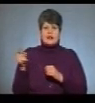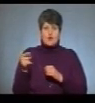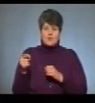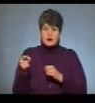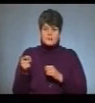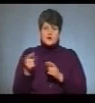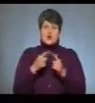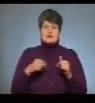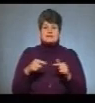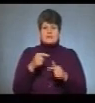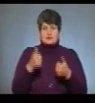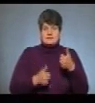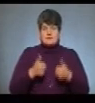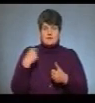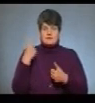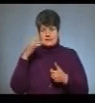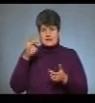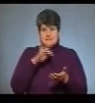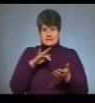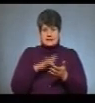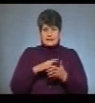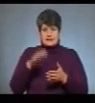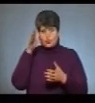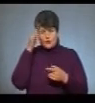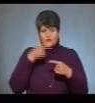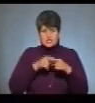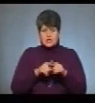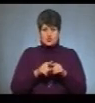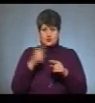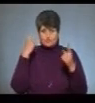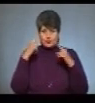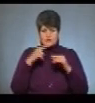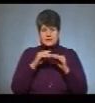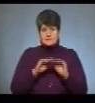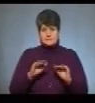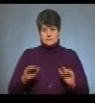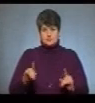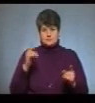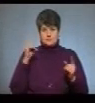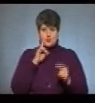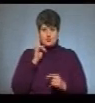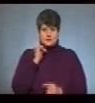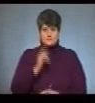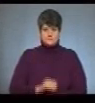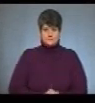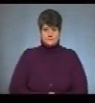Зазначив організатор змагань – обласний центр науково-технічної творчості школярів і учнівської молоді.